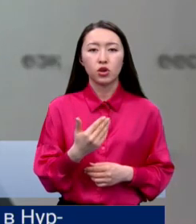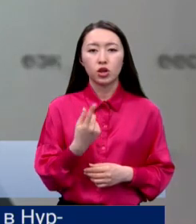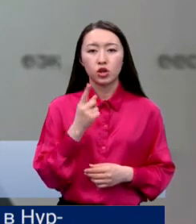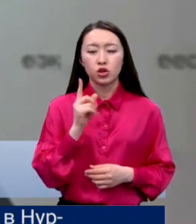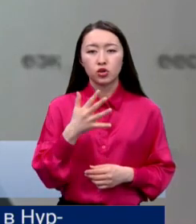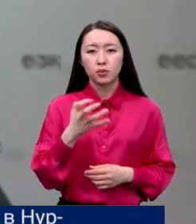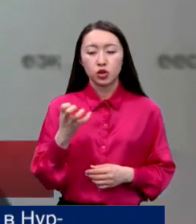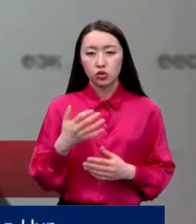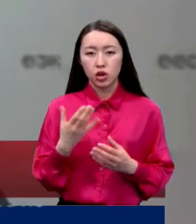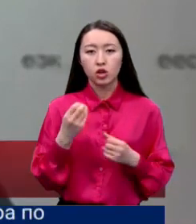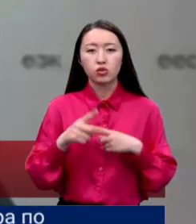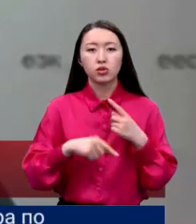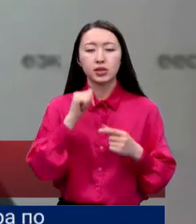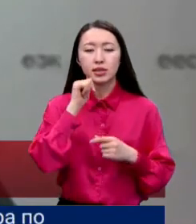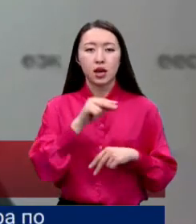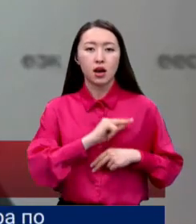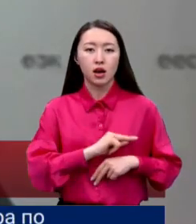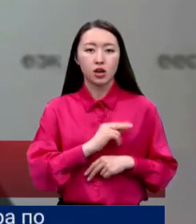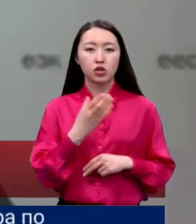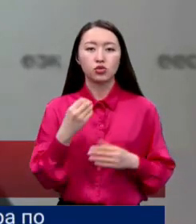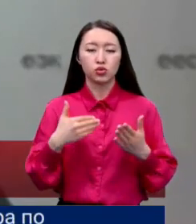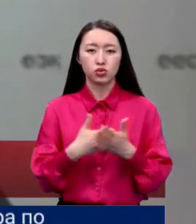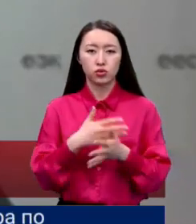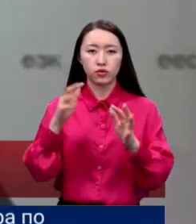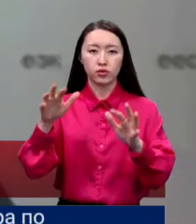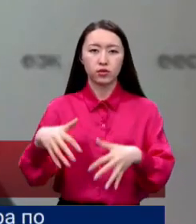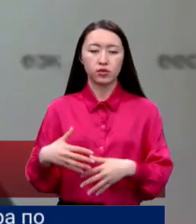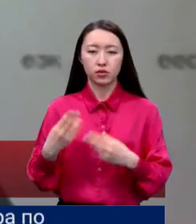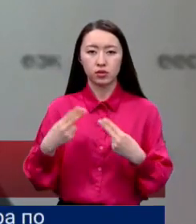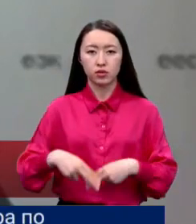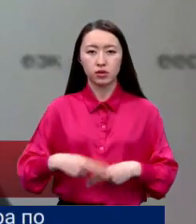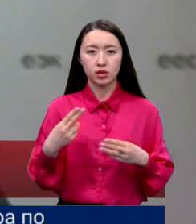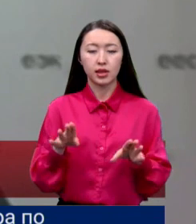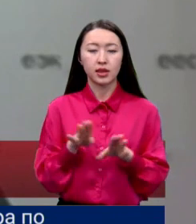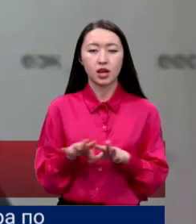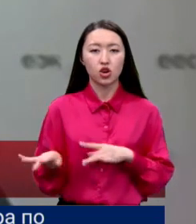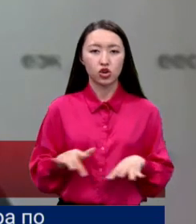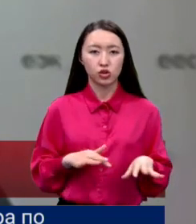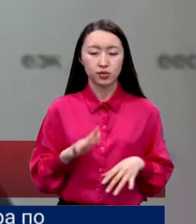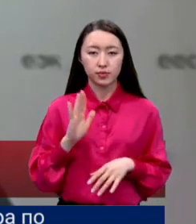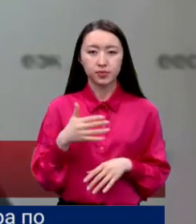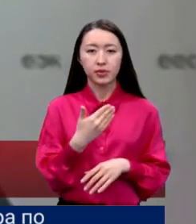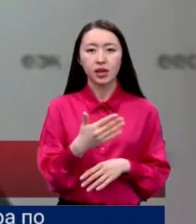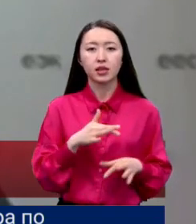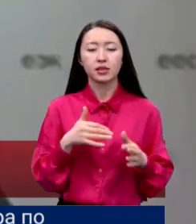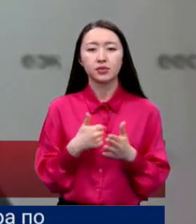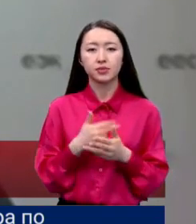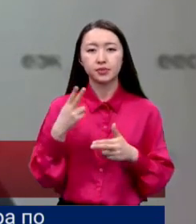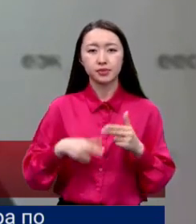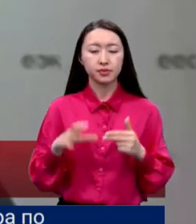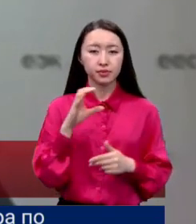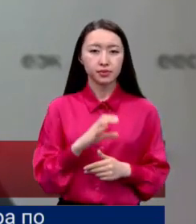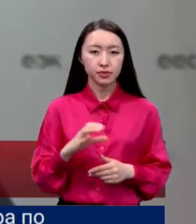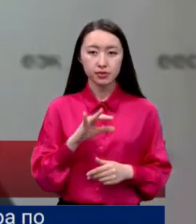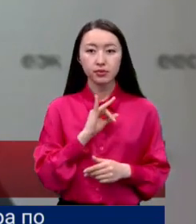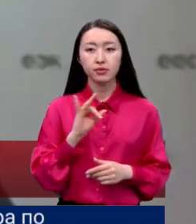коллеги примут еще очередной пакет таких решений. Они действуют до конца сентября.